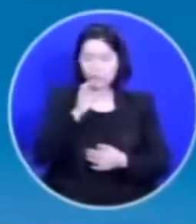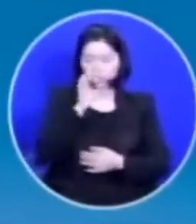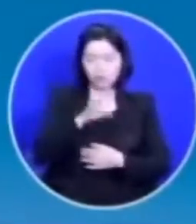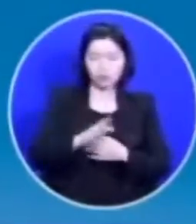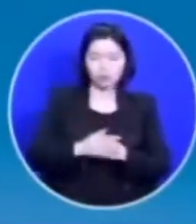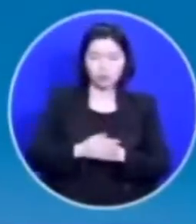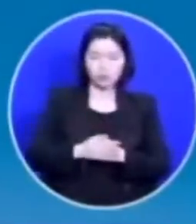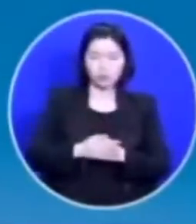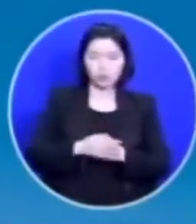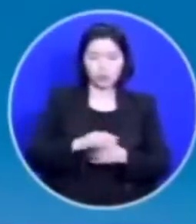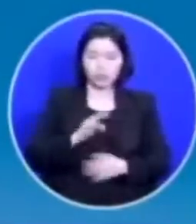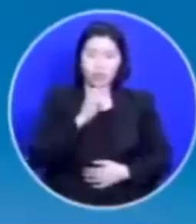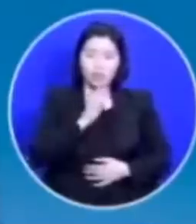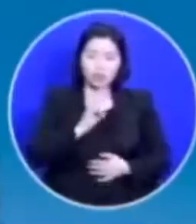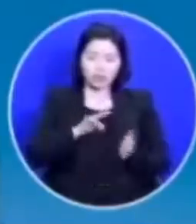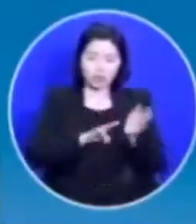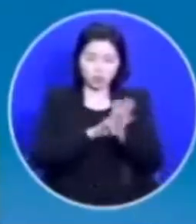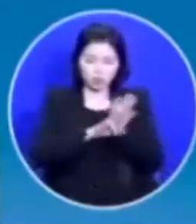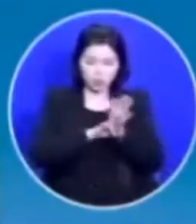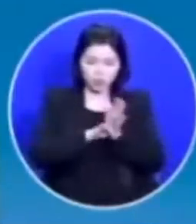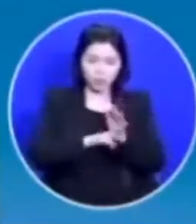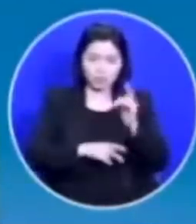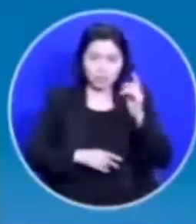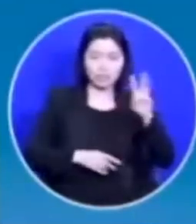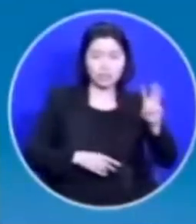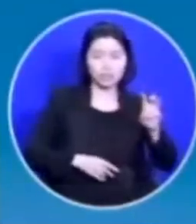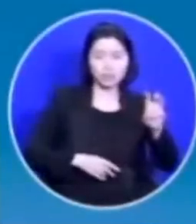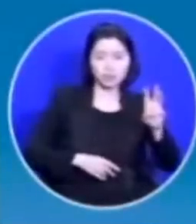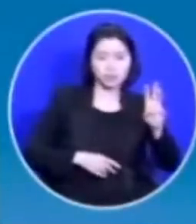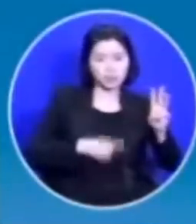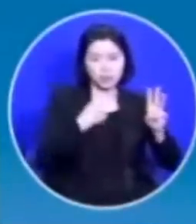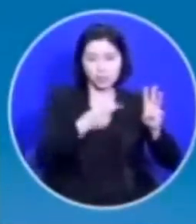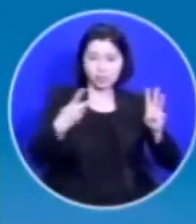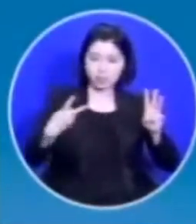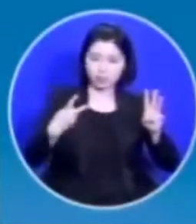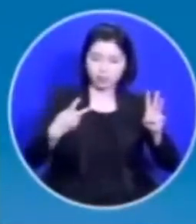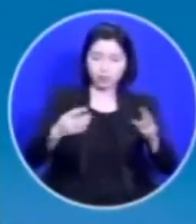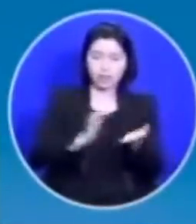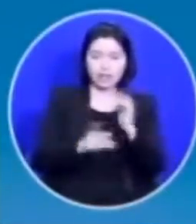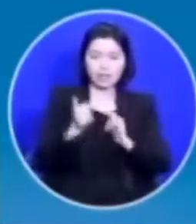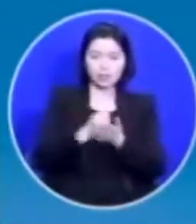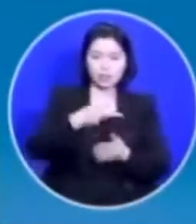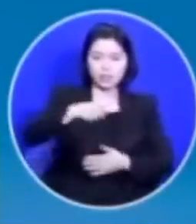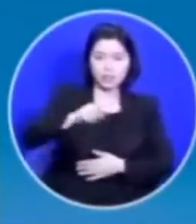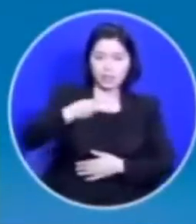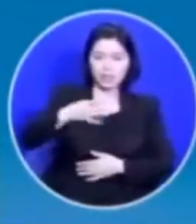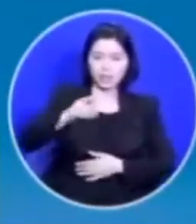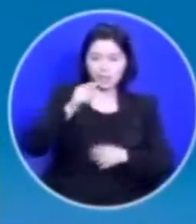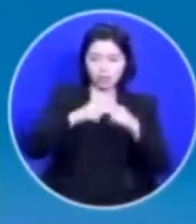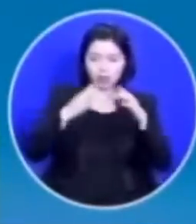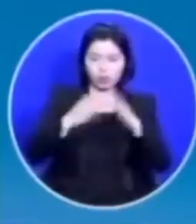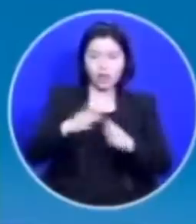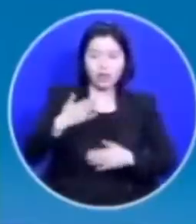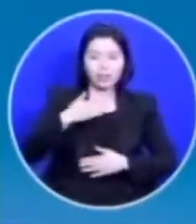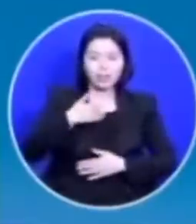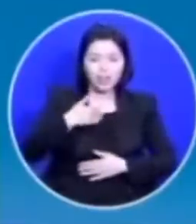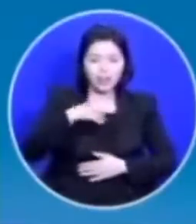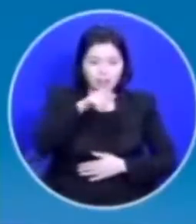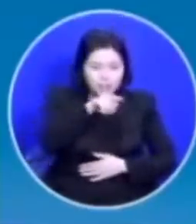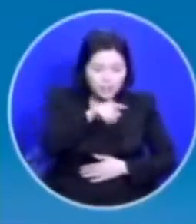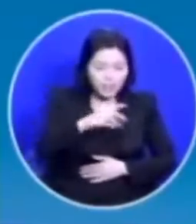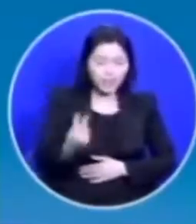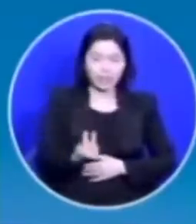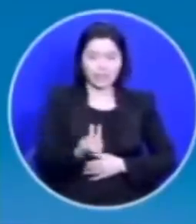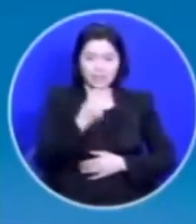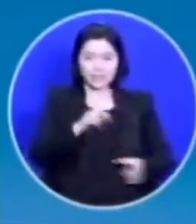요한 계정으로 3자 1절 2절에 보면 예수님께서 4대 교회를 가리켜서 말씀하기를 내가 살았다 하는